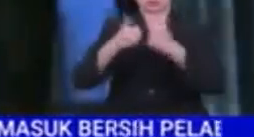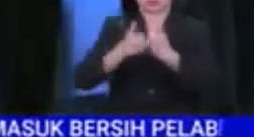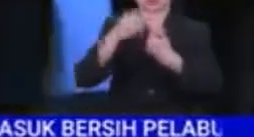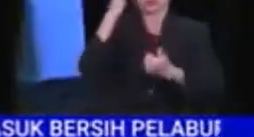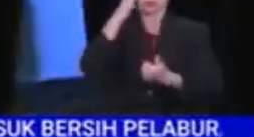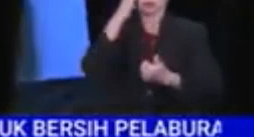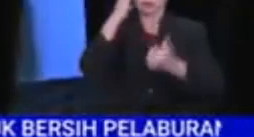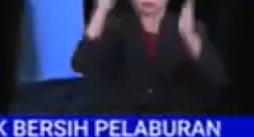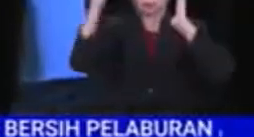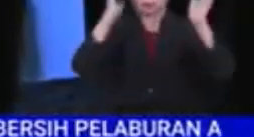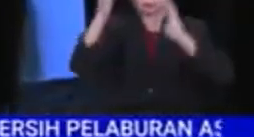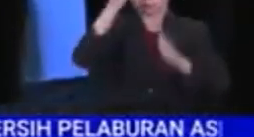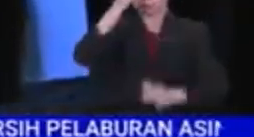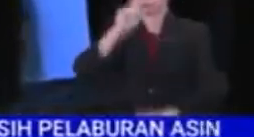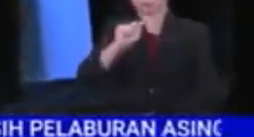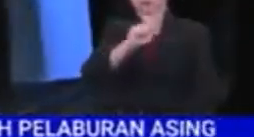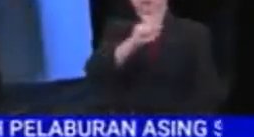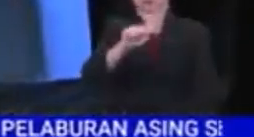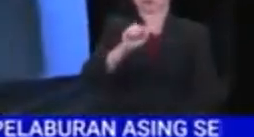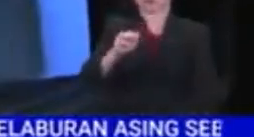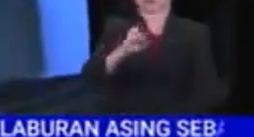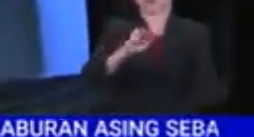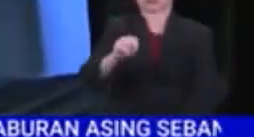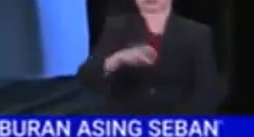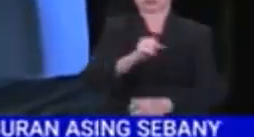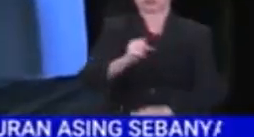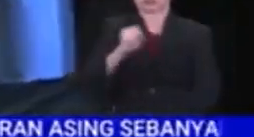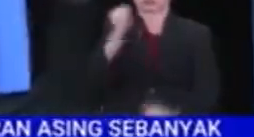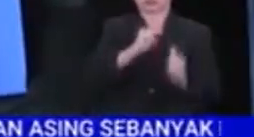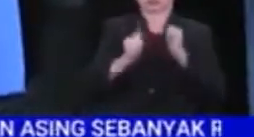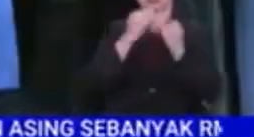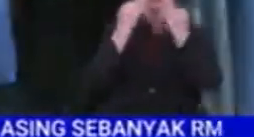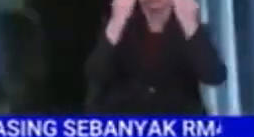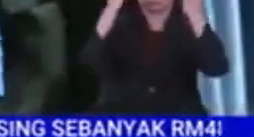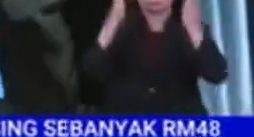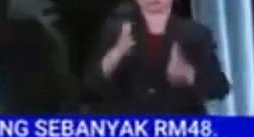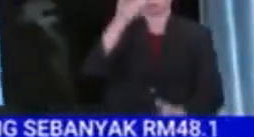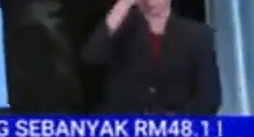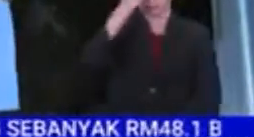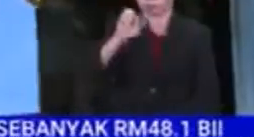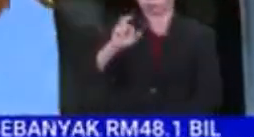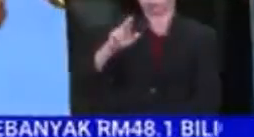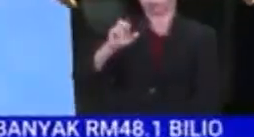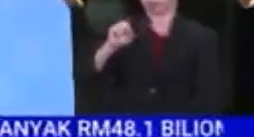Bumiputera michea Dato Ahmad Yusuf dan selebriti dan ahli perniagaan dakwah